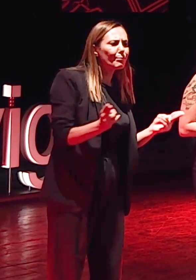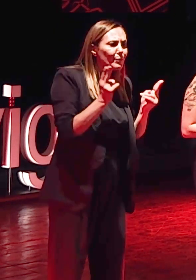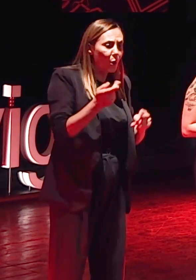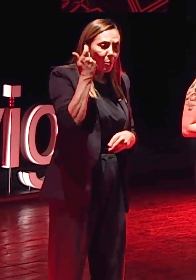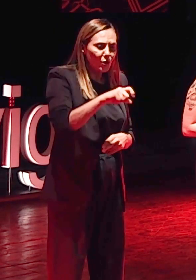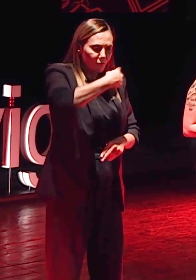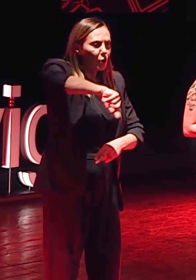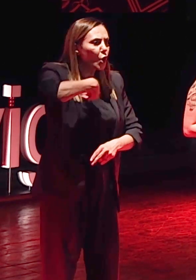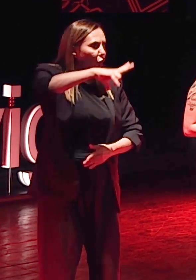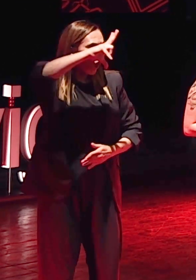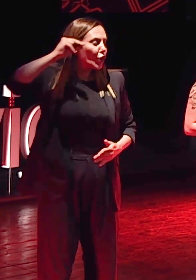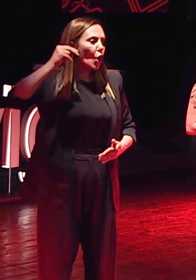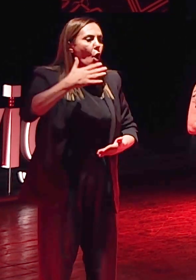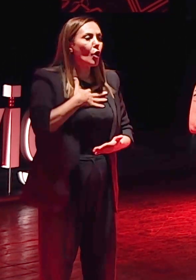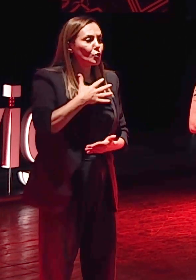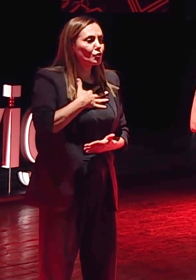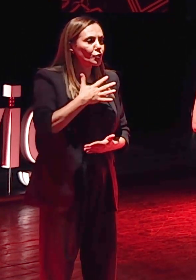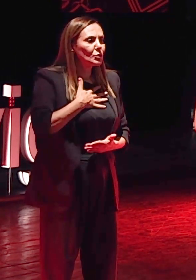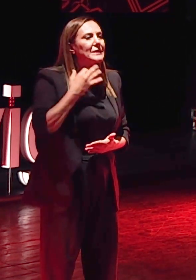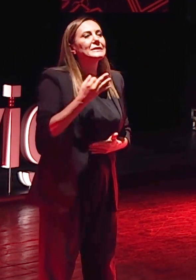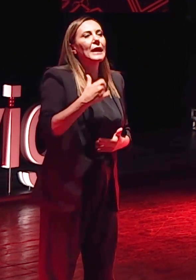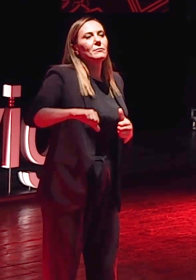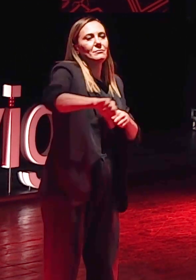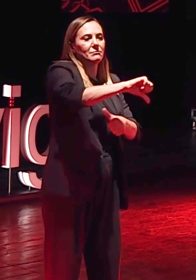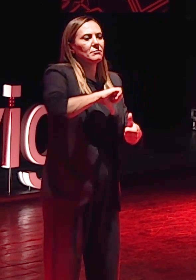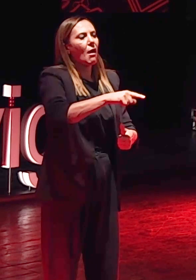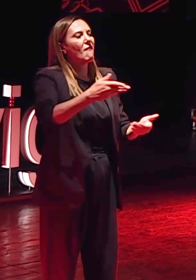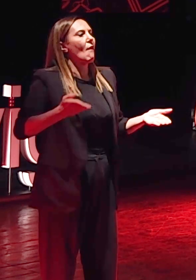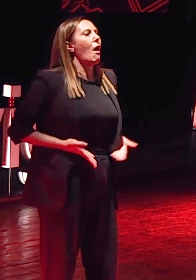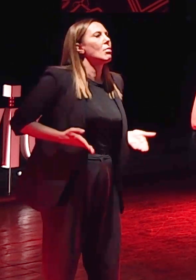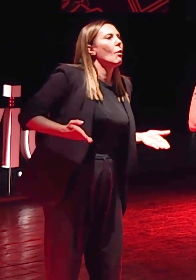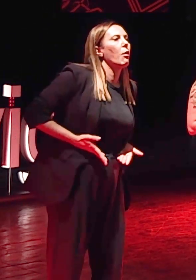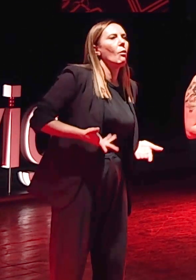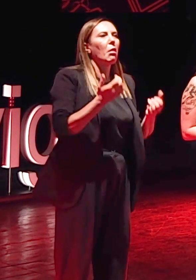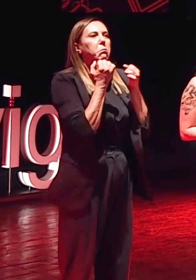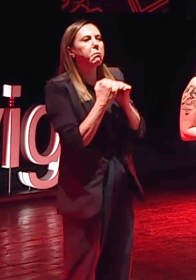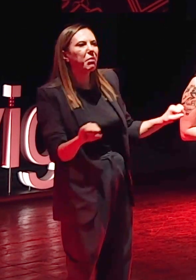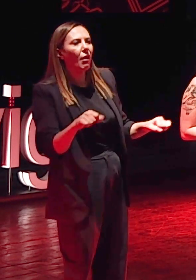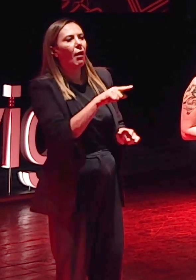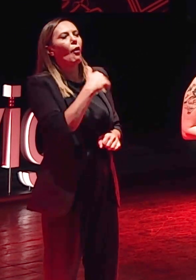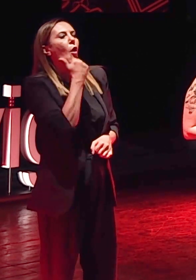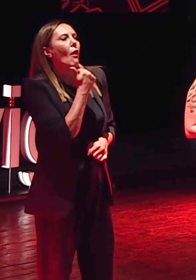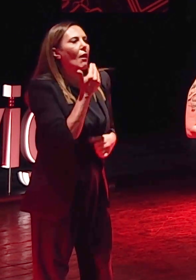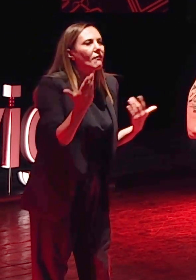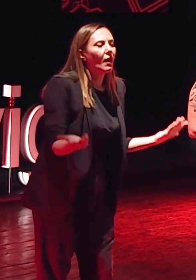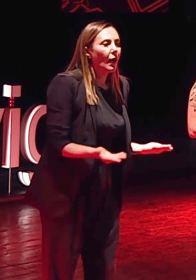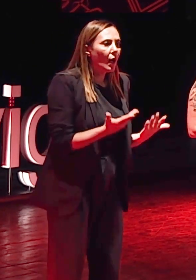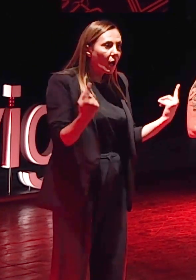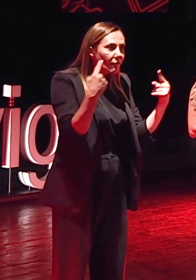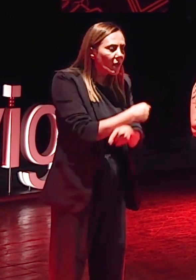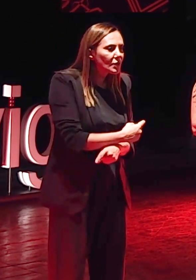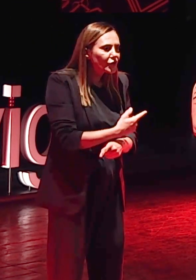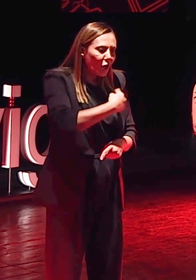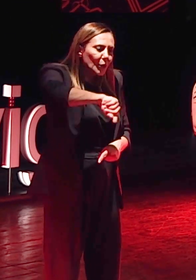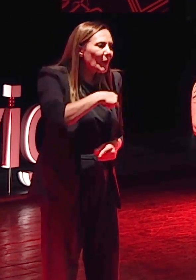riconosciuti come tali veniamo scambiati come i fannulloni quelli che non hanno voglia quando in realtà